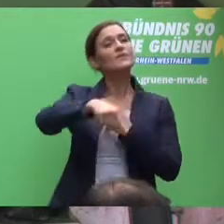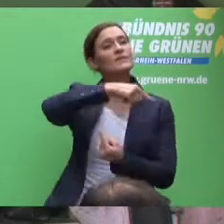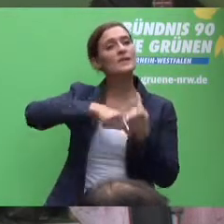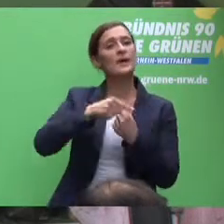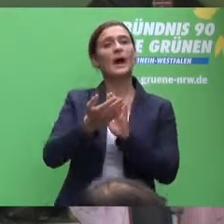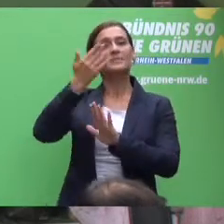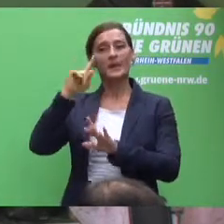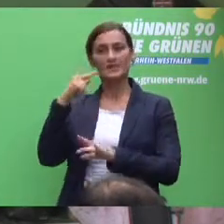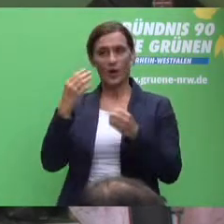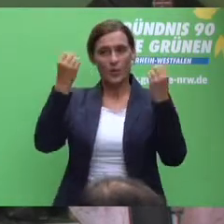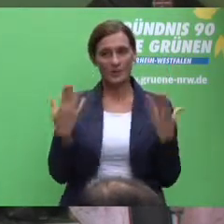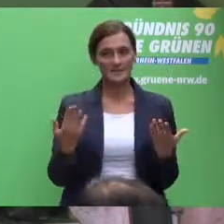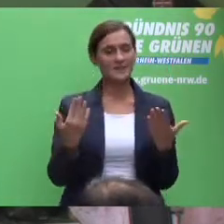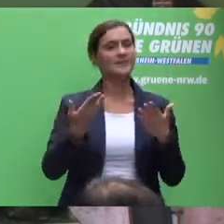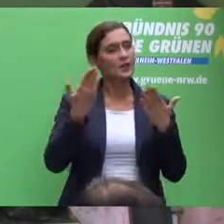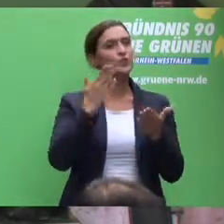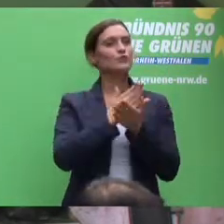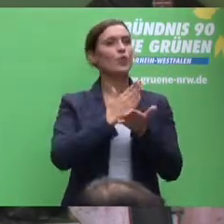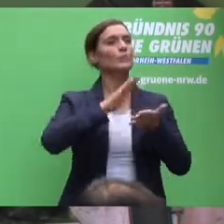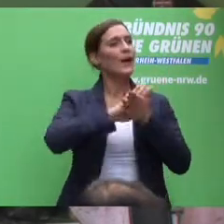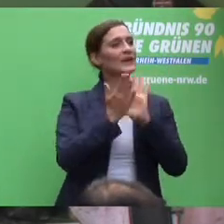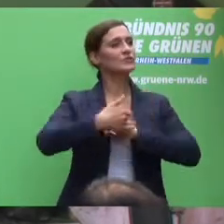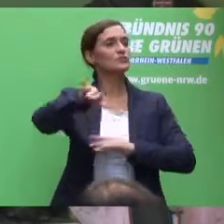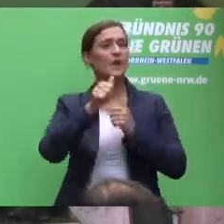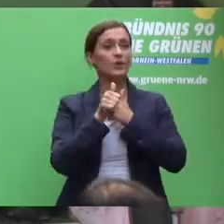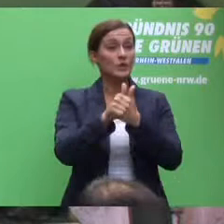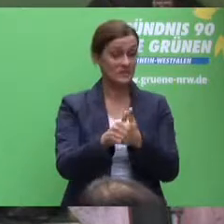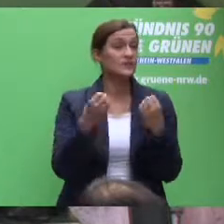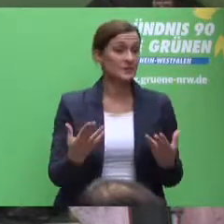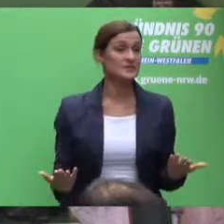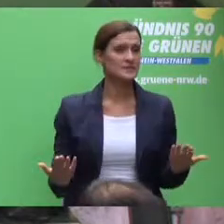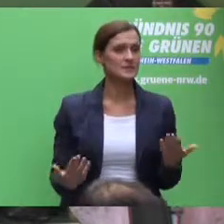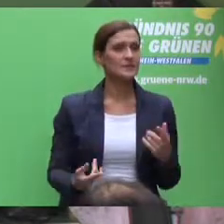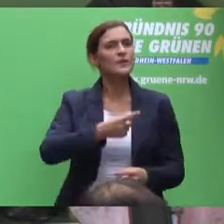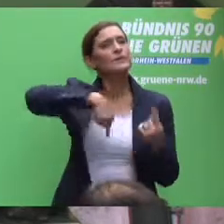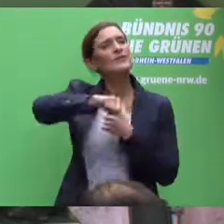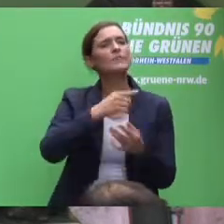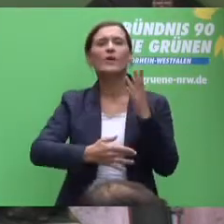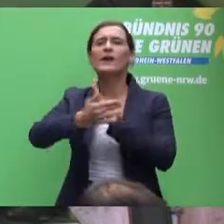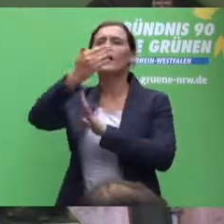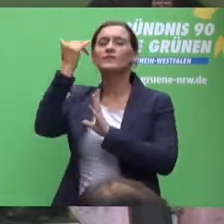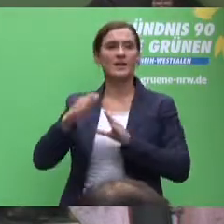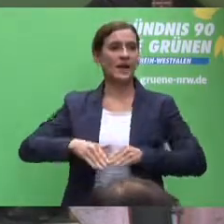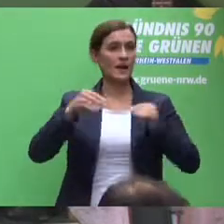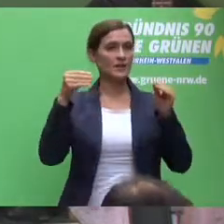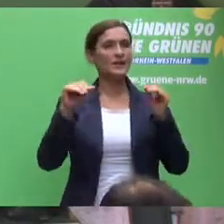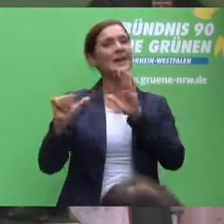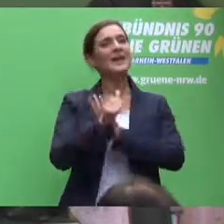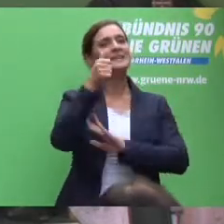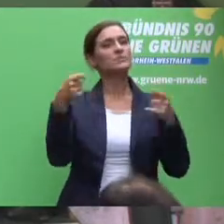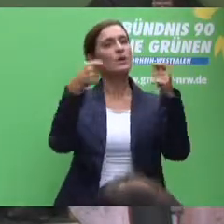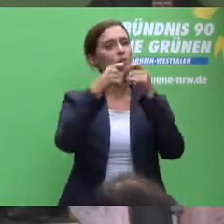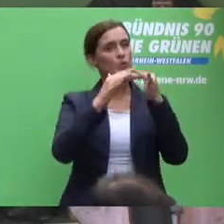praktisch daraus Konsequenzen gezogen. Wir haben von Anfang an, seit wir in den Bundestag eingezogen